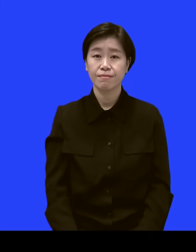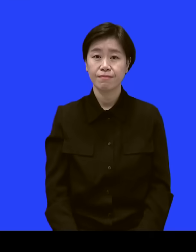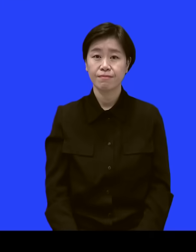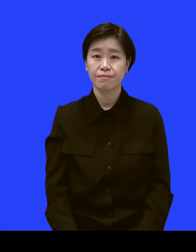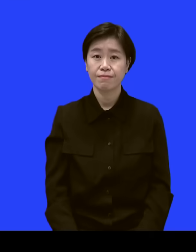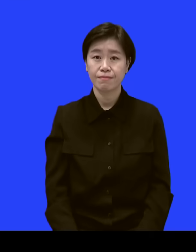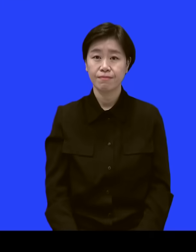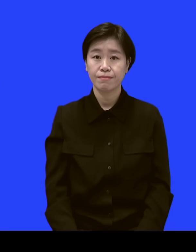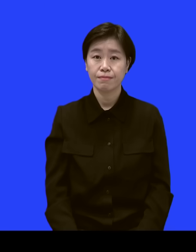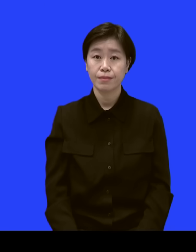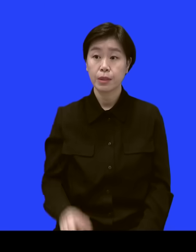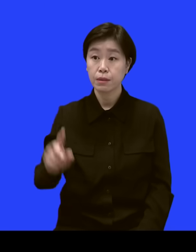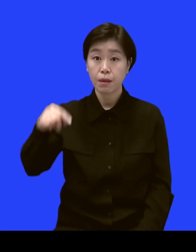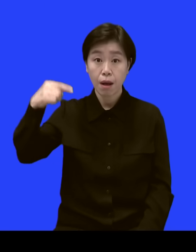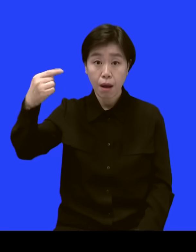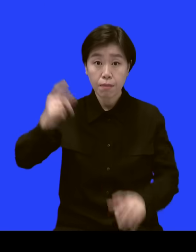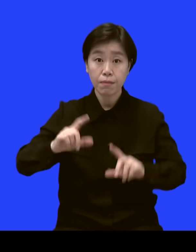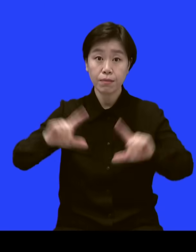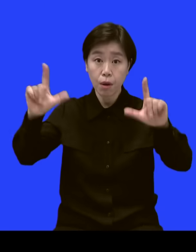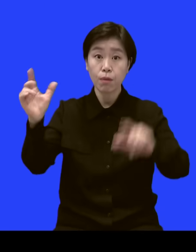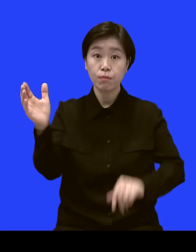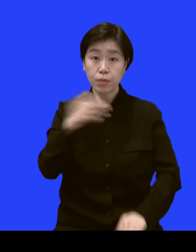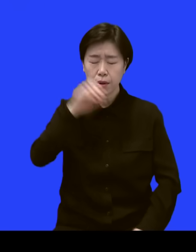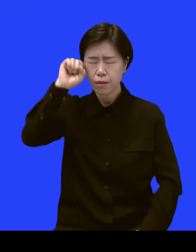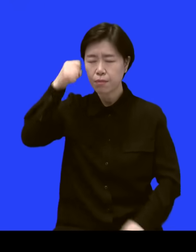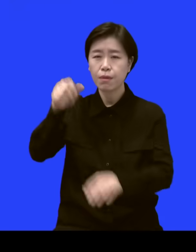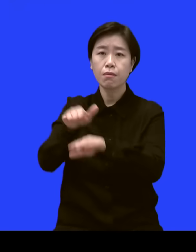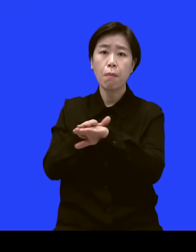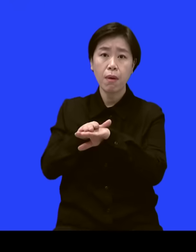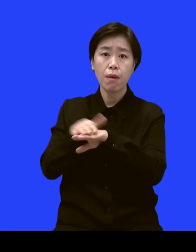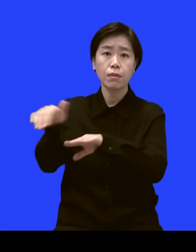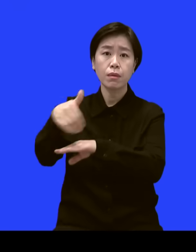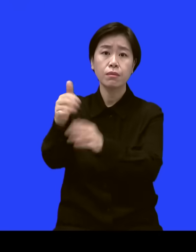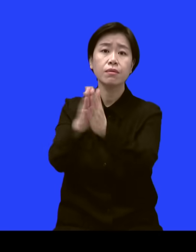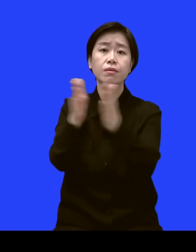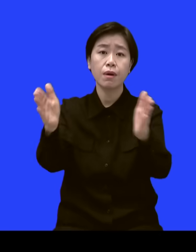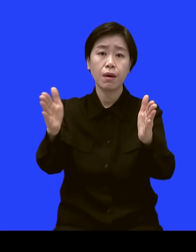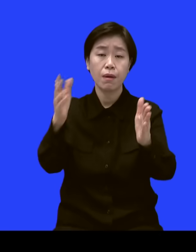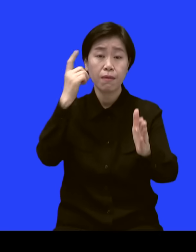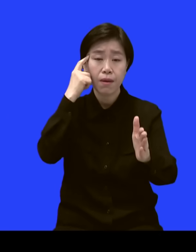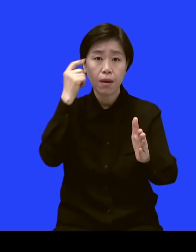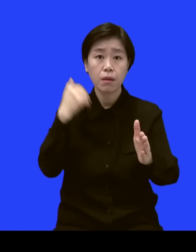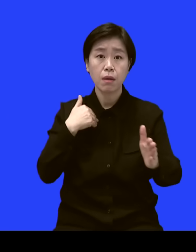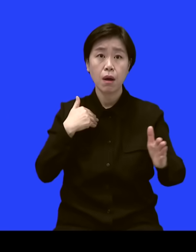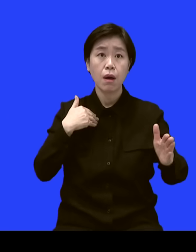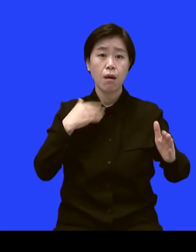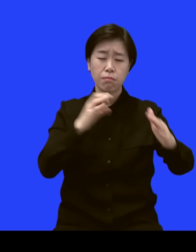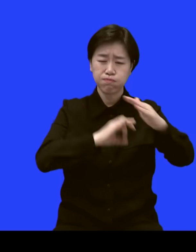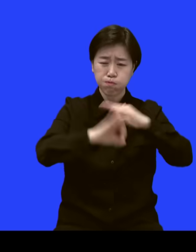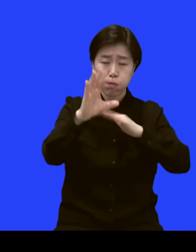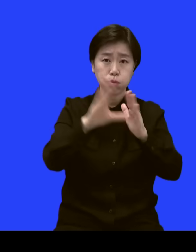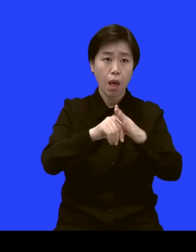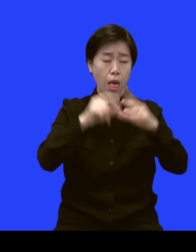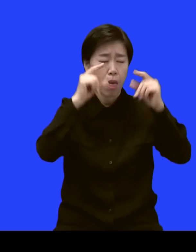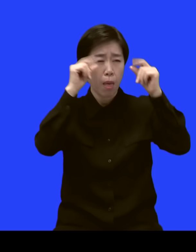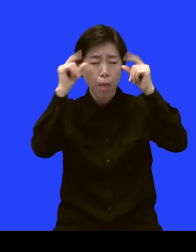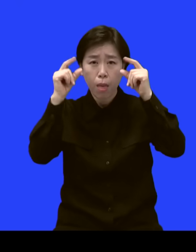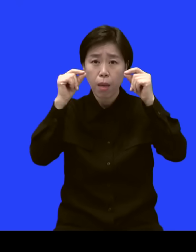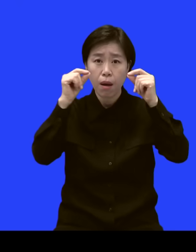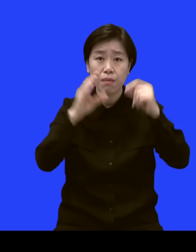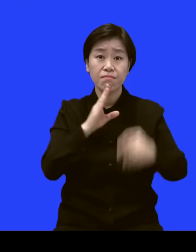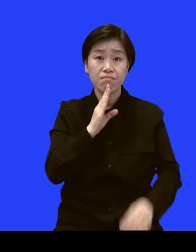그날부터 이제 갔어요? 새벽 기도를 나갔어요. 새벽 기도를. 왜냐하면 저는 어차피 잠을 못 자니까 네. 밤을